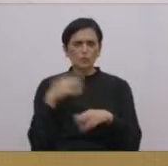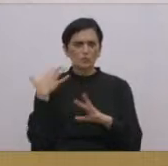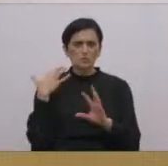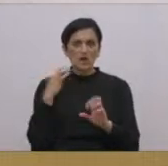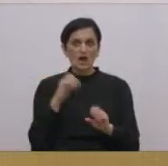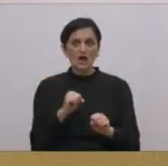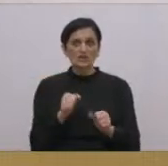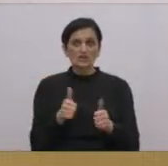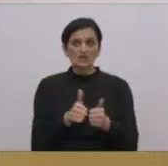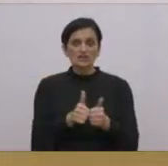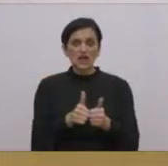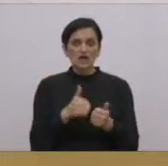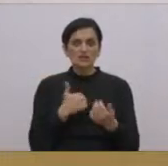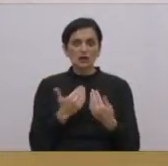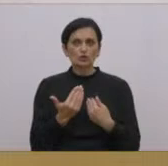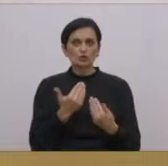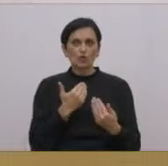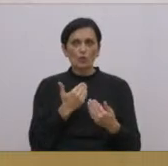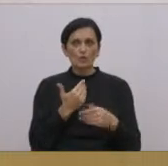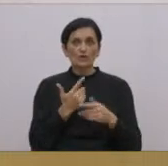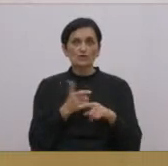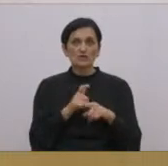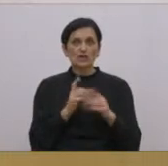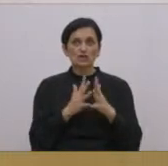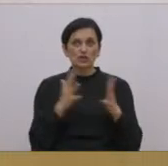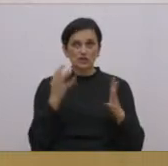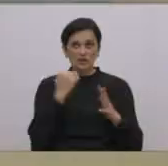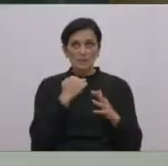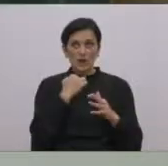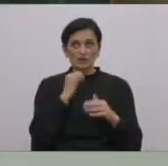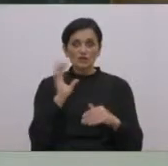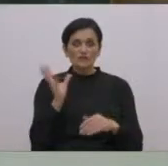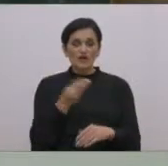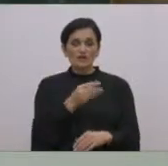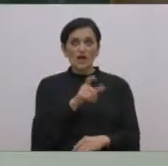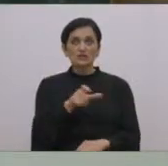cera stanat gomas, da, zalendidi madloba, amisus hoela.